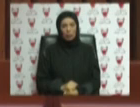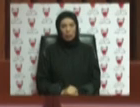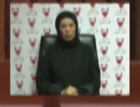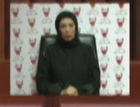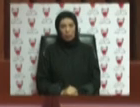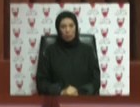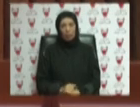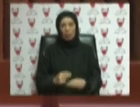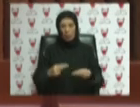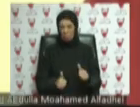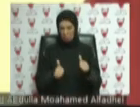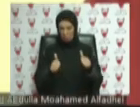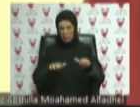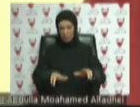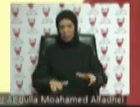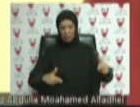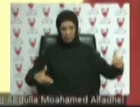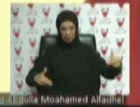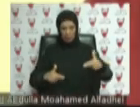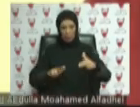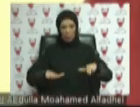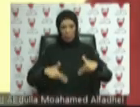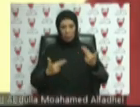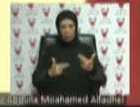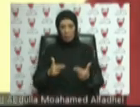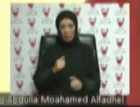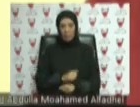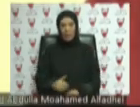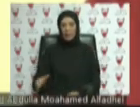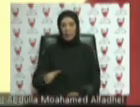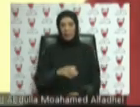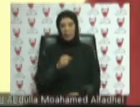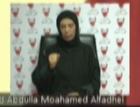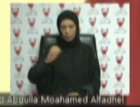الدستورية وهو القضاء، في الوقت الذي كان فيه إجراءات أيضا